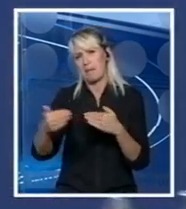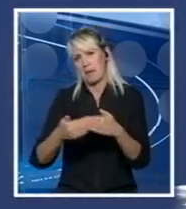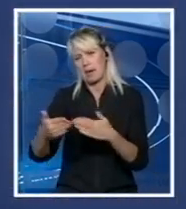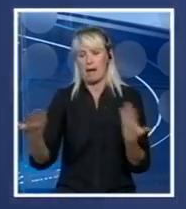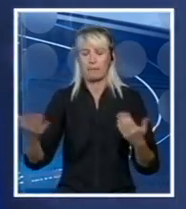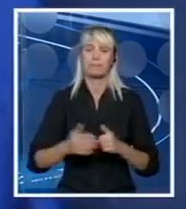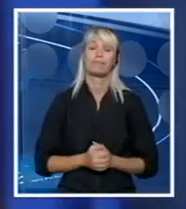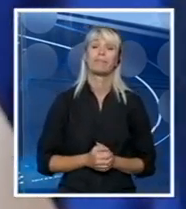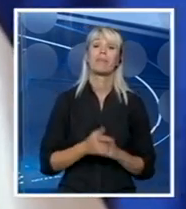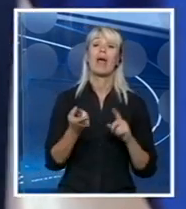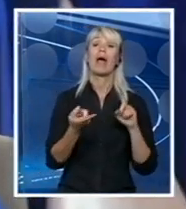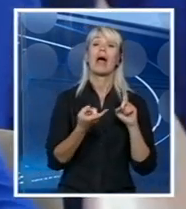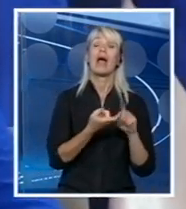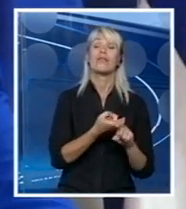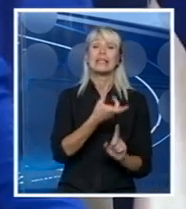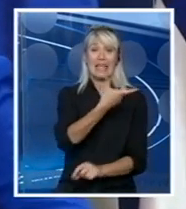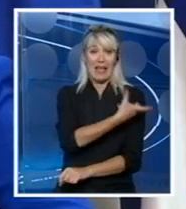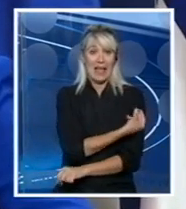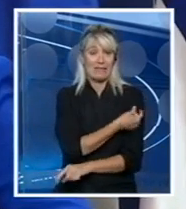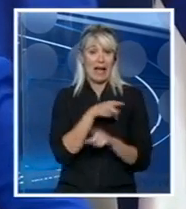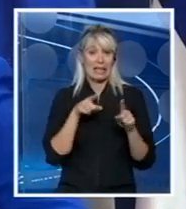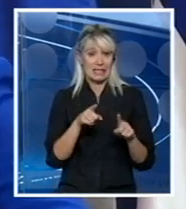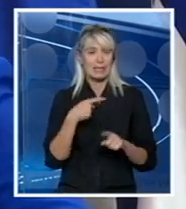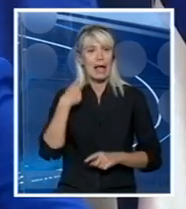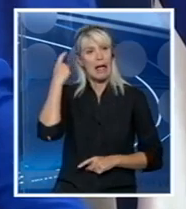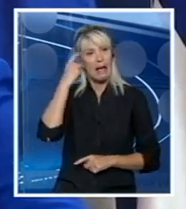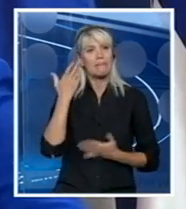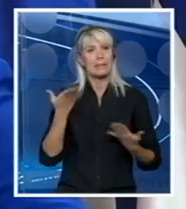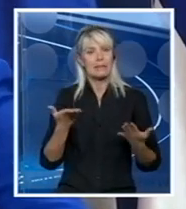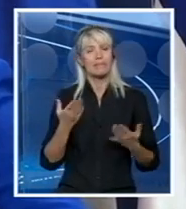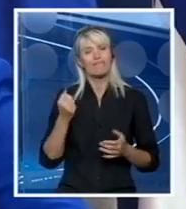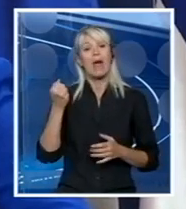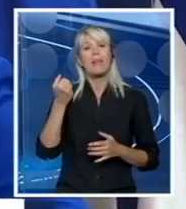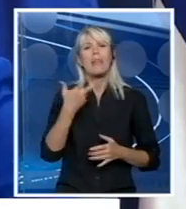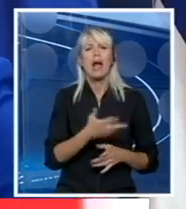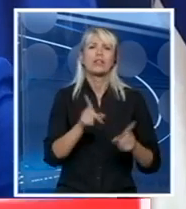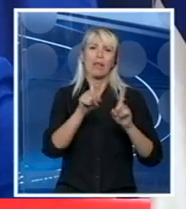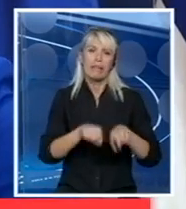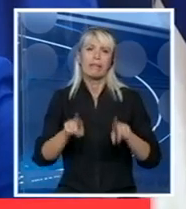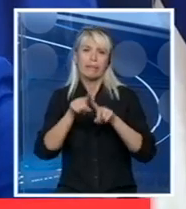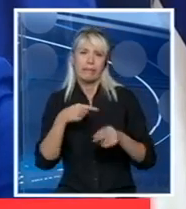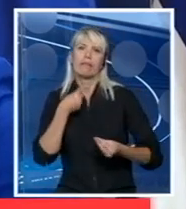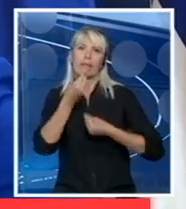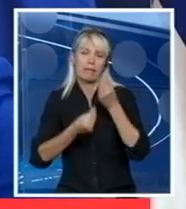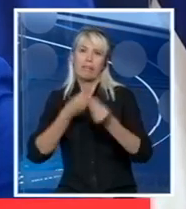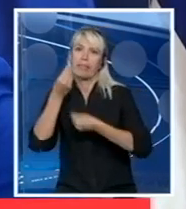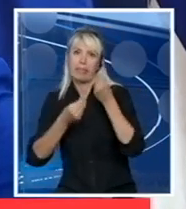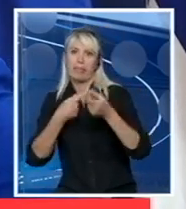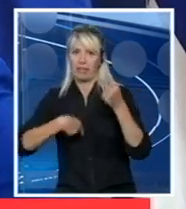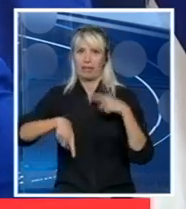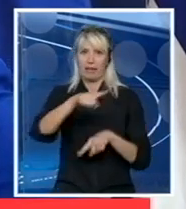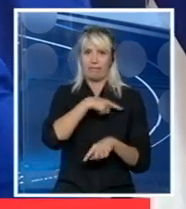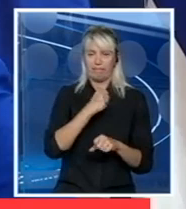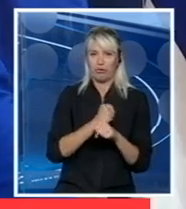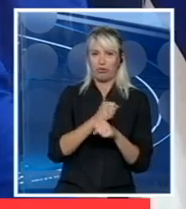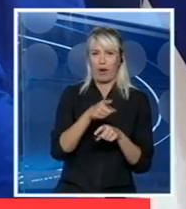A kada je u pitanju vakcinacija, pa ja mislim da jedna od najčešće ponavljenih rečenica nas koji se bavimo preventivnim granama medicine,